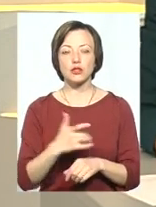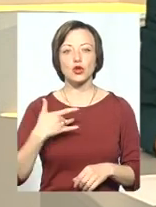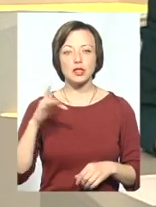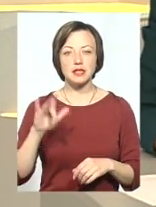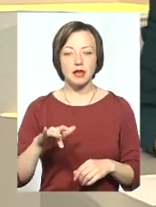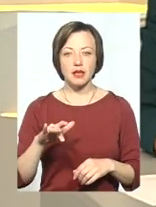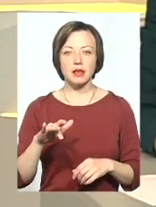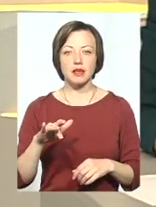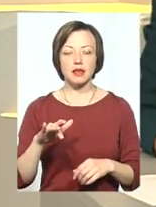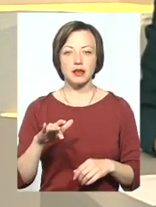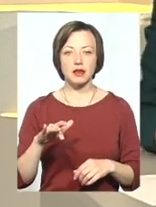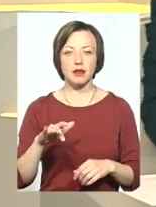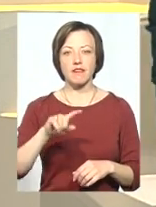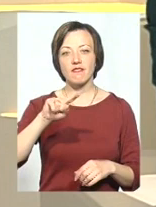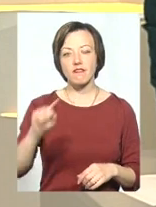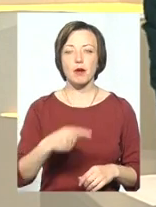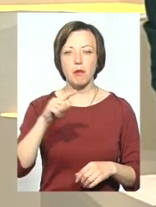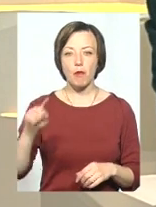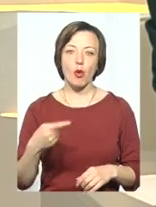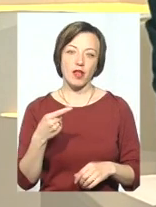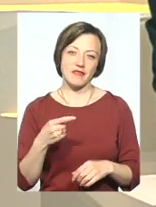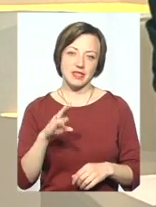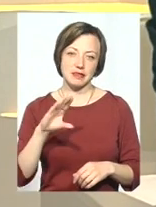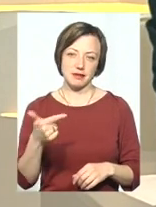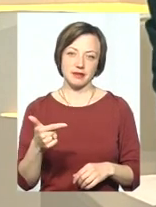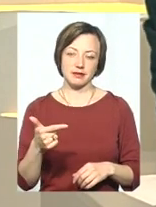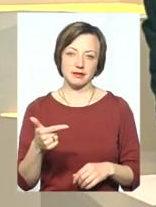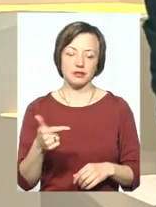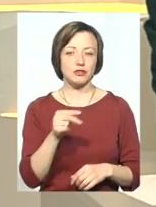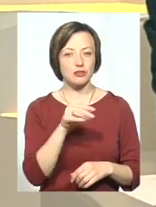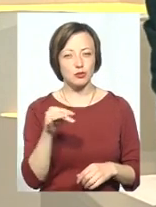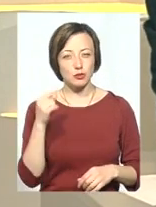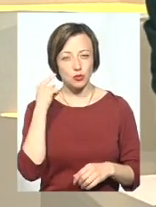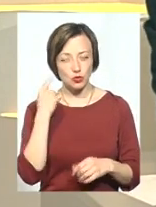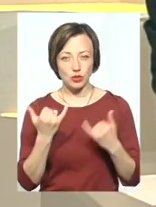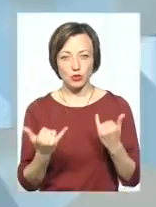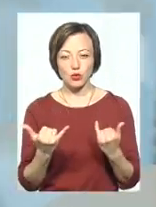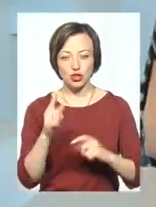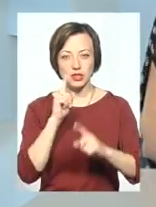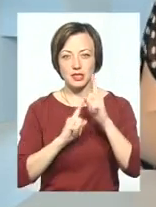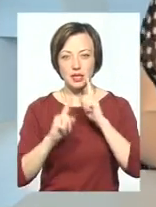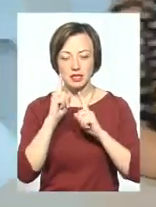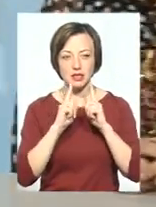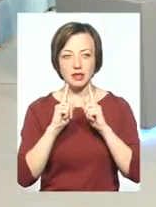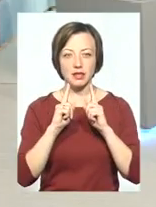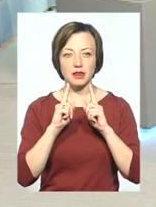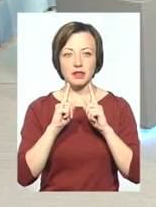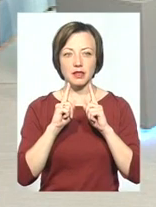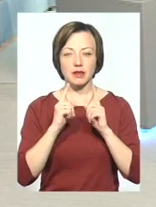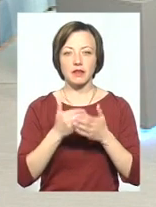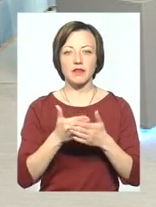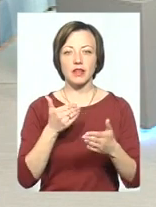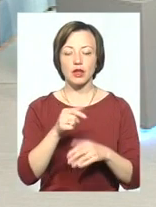жорстке жорстку вимогливість депутатів. Чи почули ви на сьогоднішній сесії, ее,